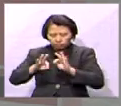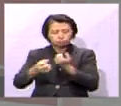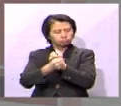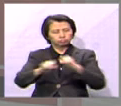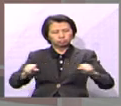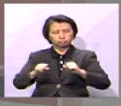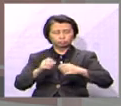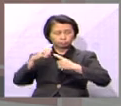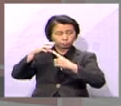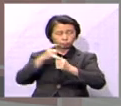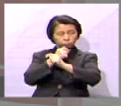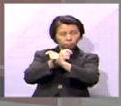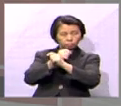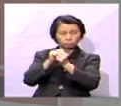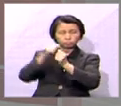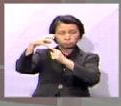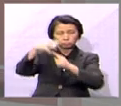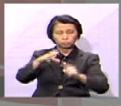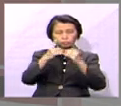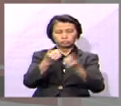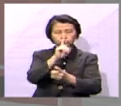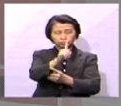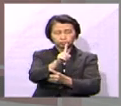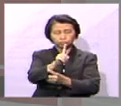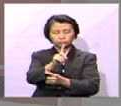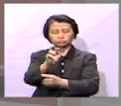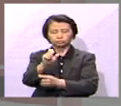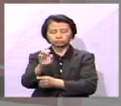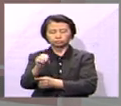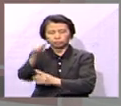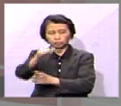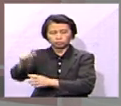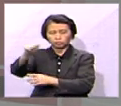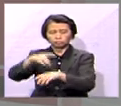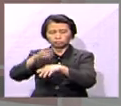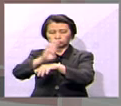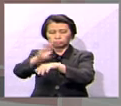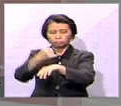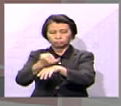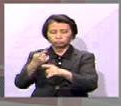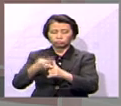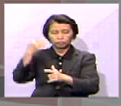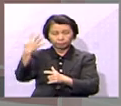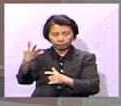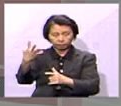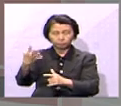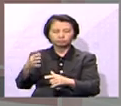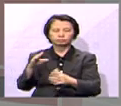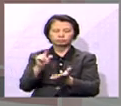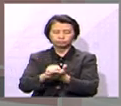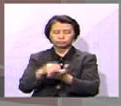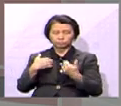mempertahan kejuaraan pada kejohanan division 1 rugby Asia Arc di stadium Bukit Jalil April depan wartawan Fazli